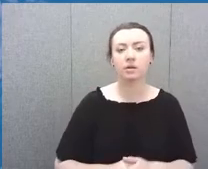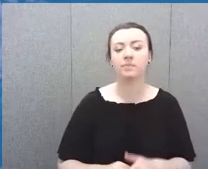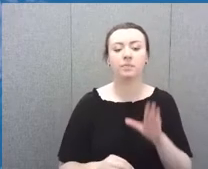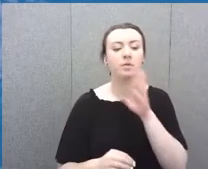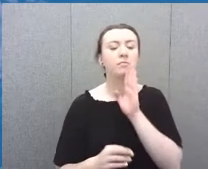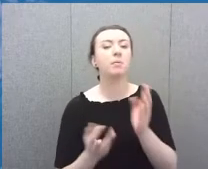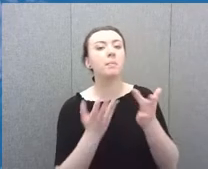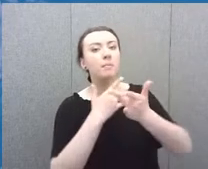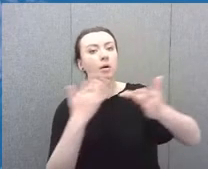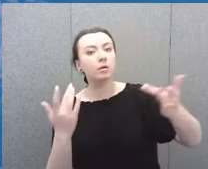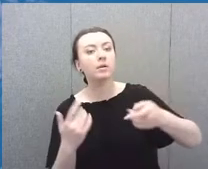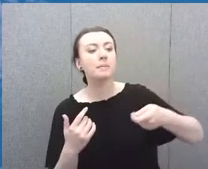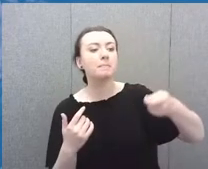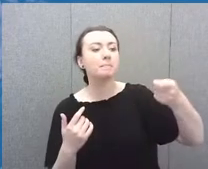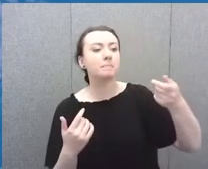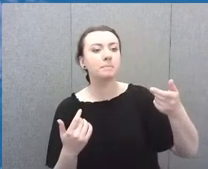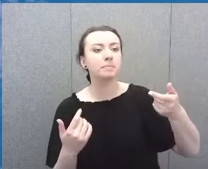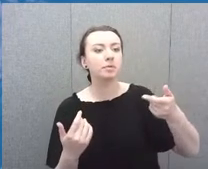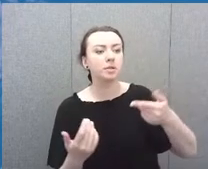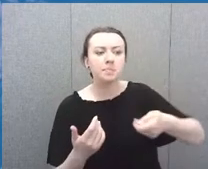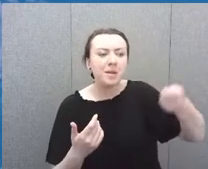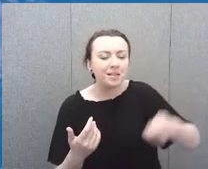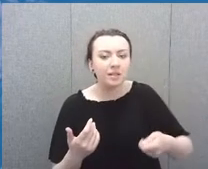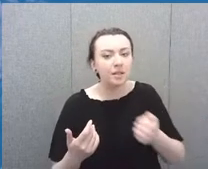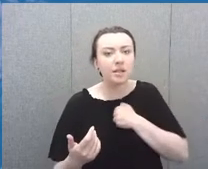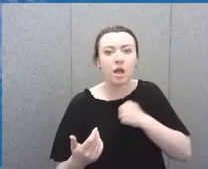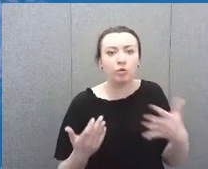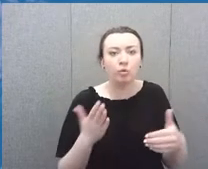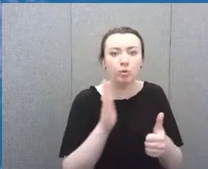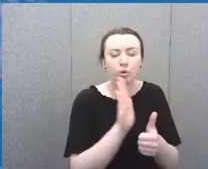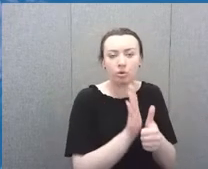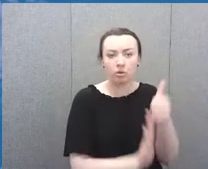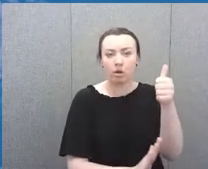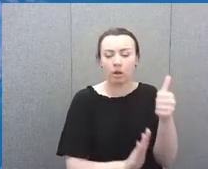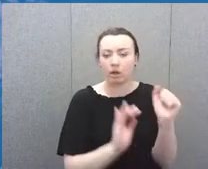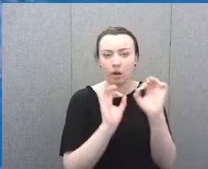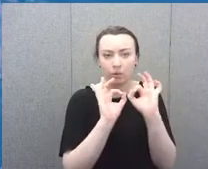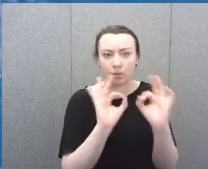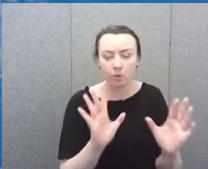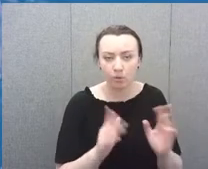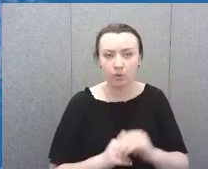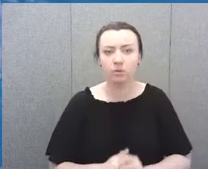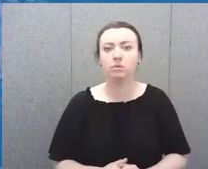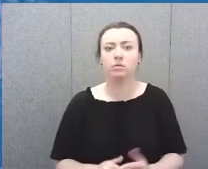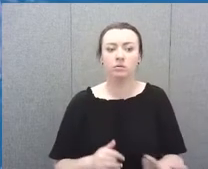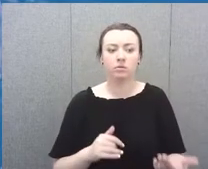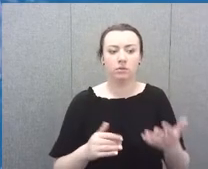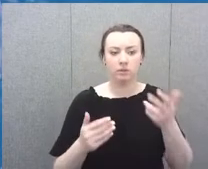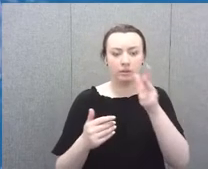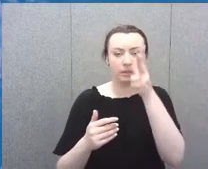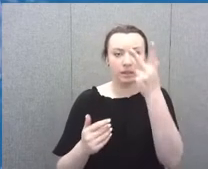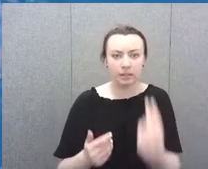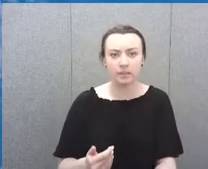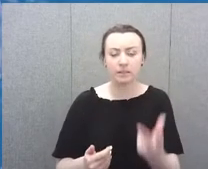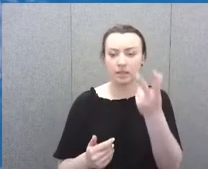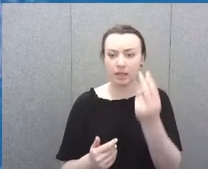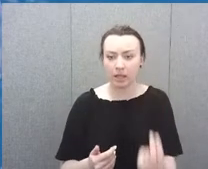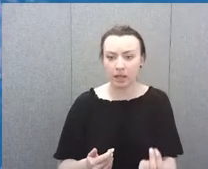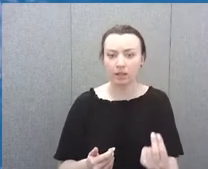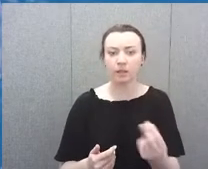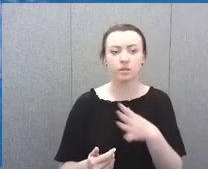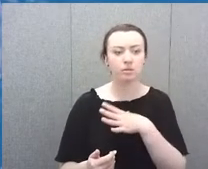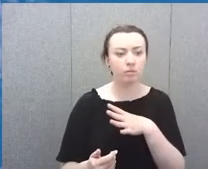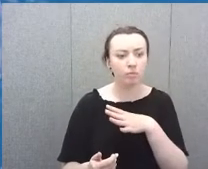уровень солидарности в ситуации, когда было насилие сразу же в течение 3 дней после